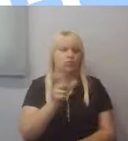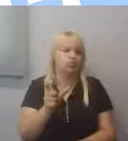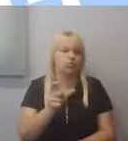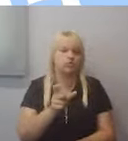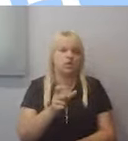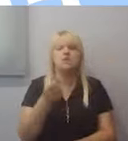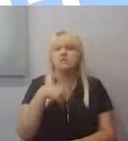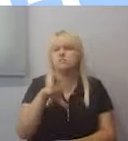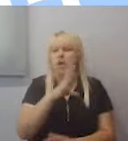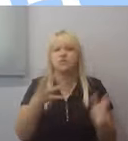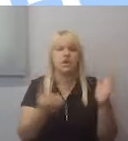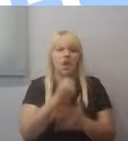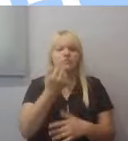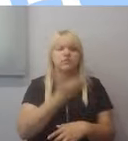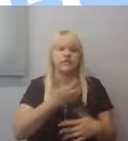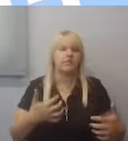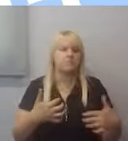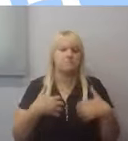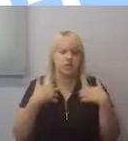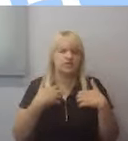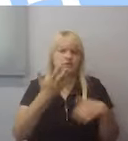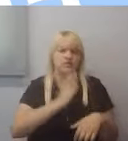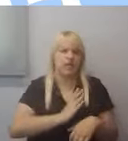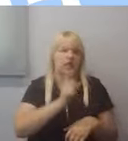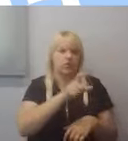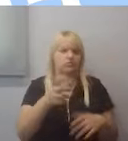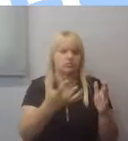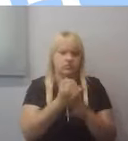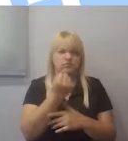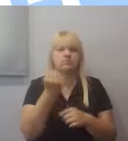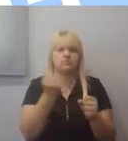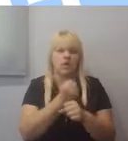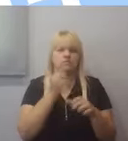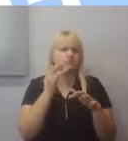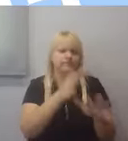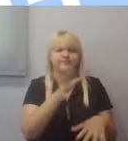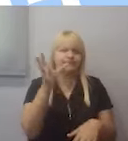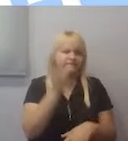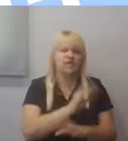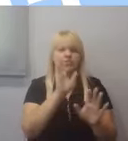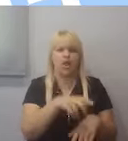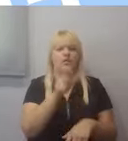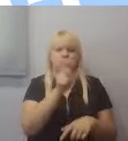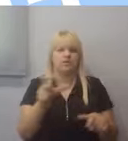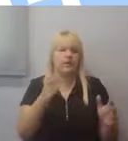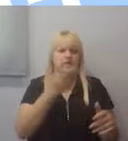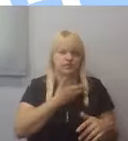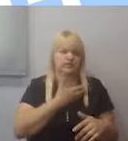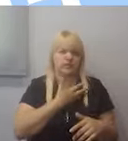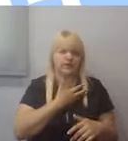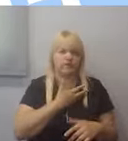dzīvībai bīstamos cietušos darām visu lai cilvēks izdzīvotu arī no